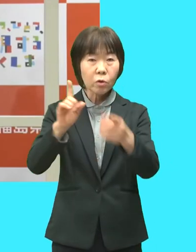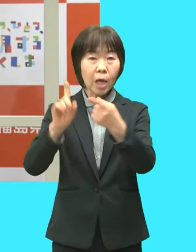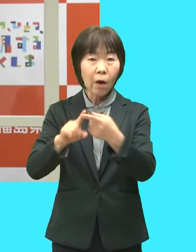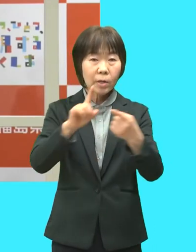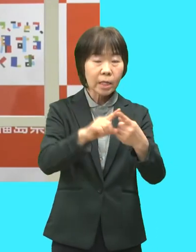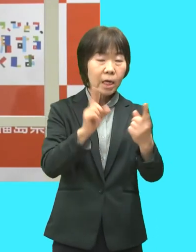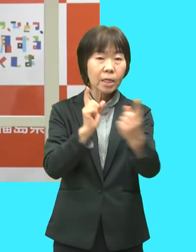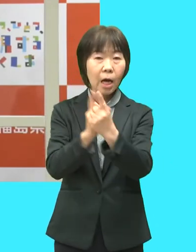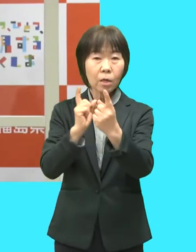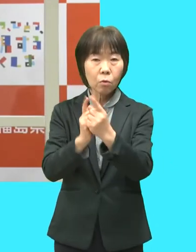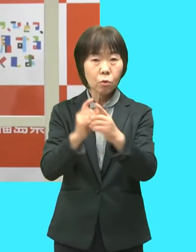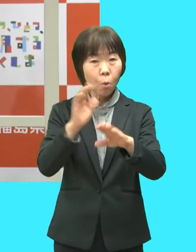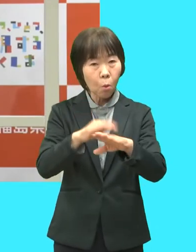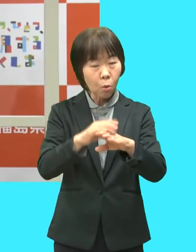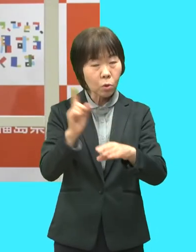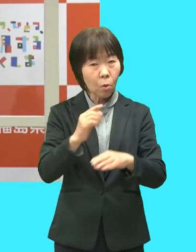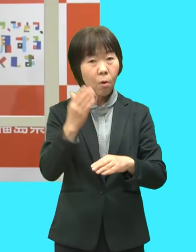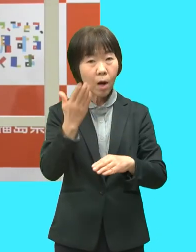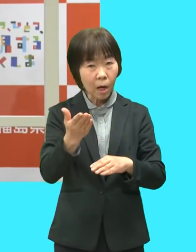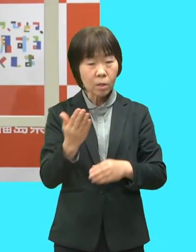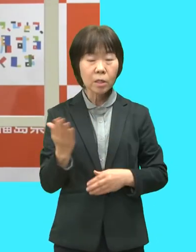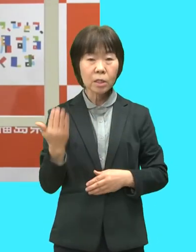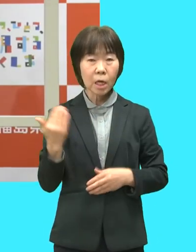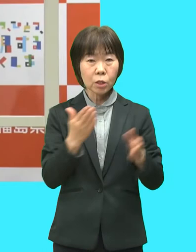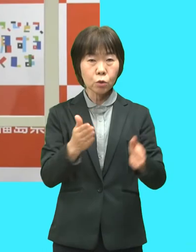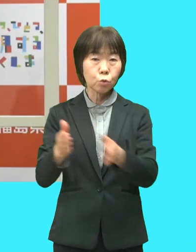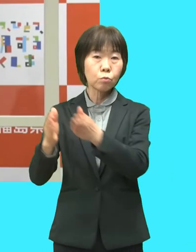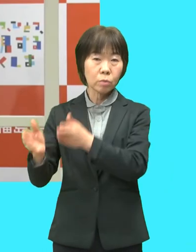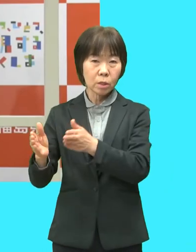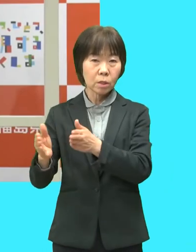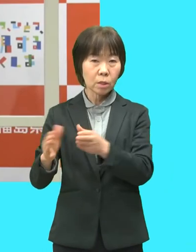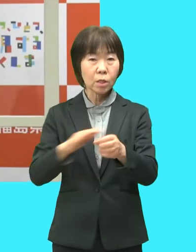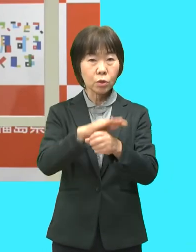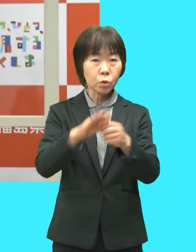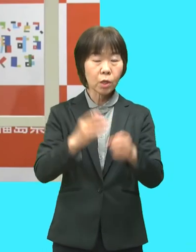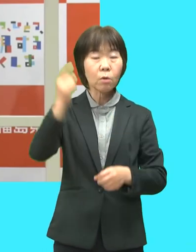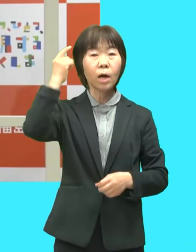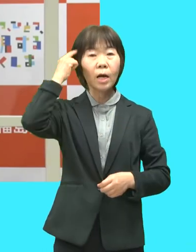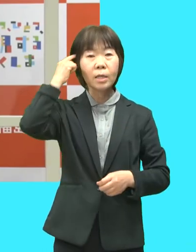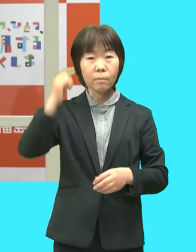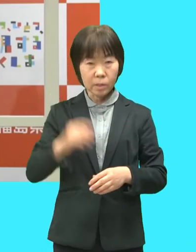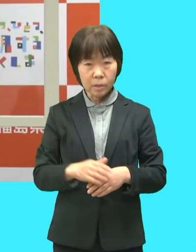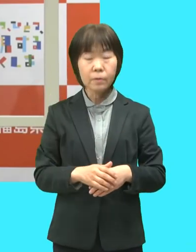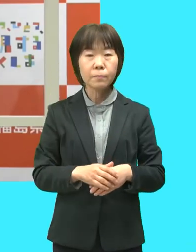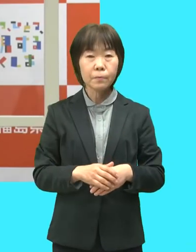応をどうするかということを事前に準備をしていくことが重要だと考えております。